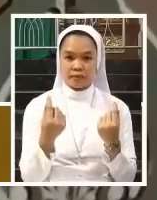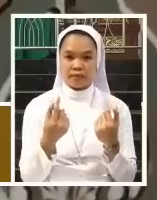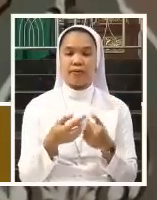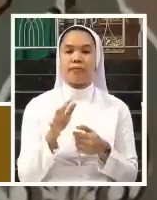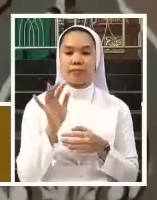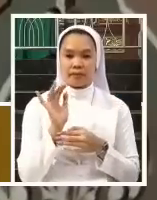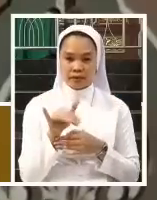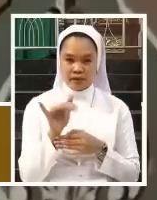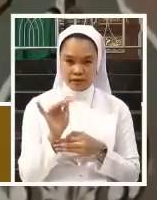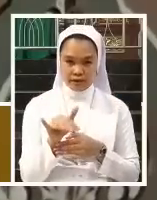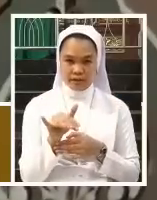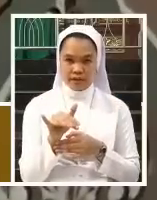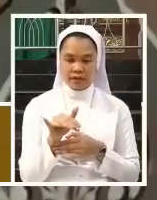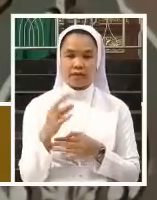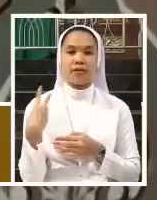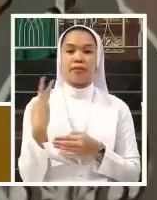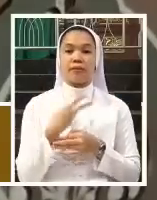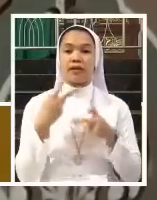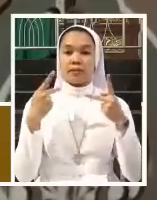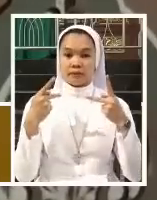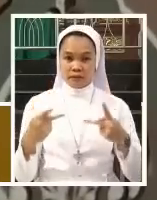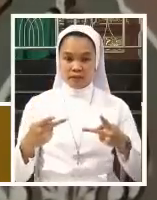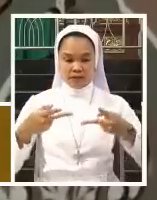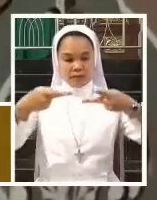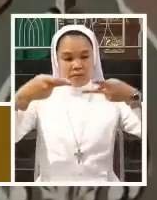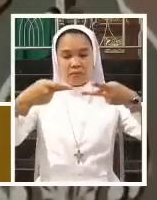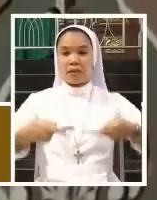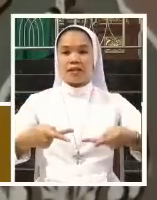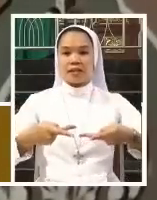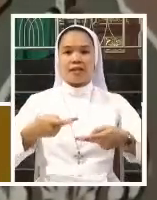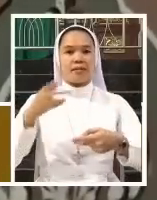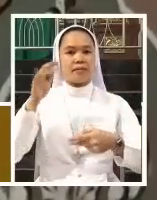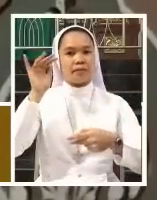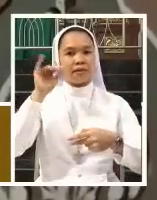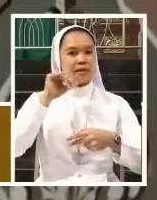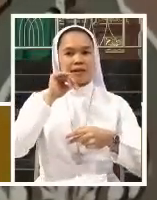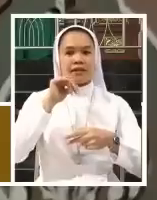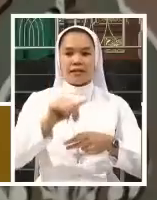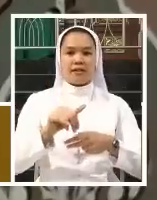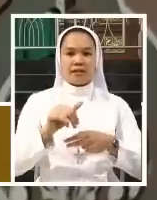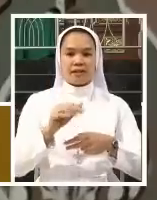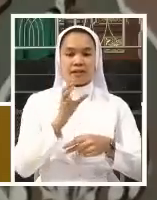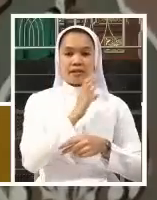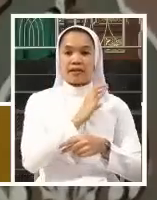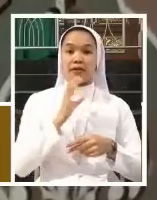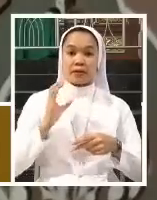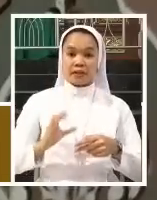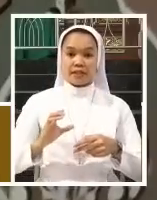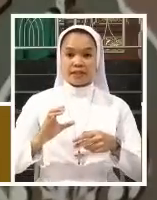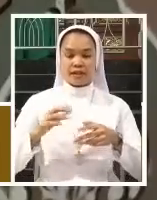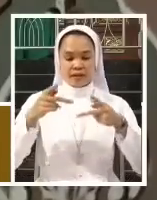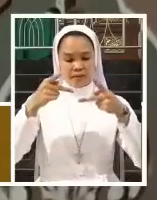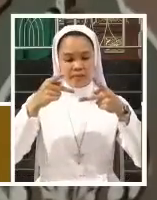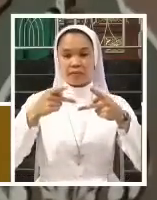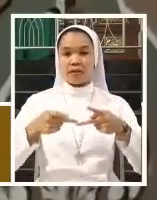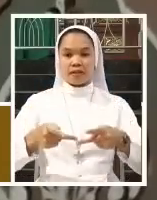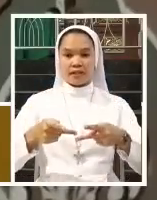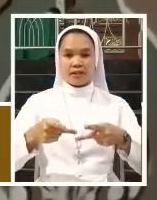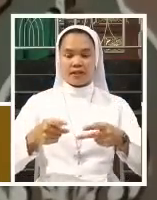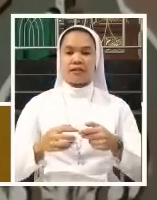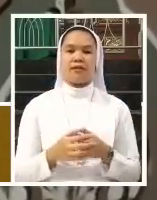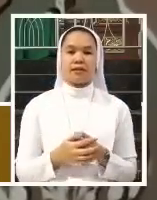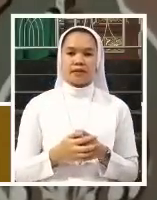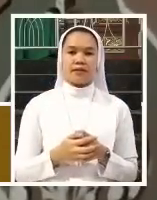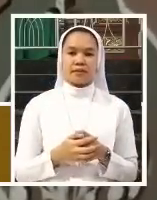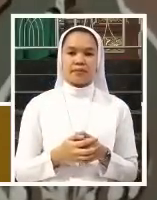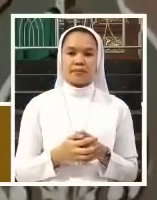Yes, we are physically present, but we are not Christ-like present.